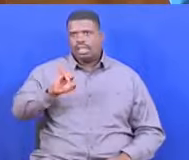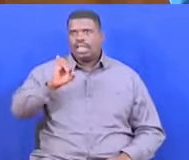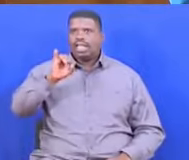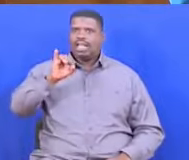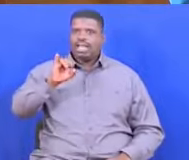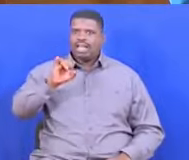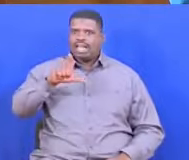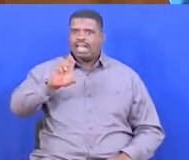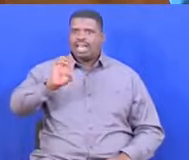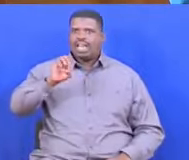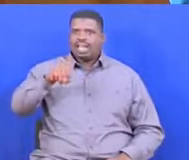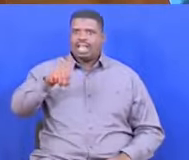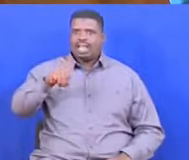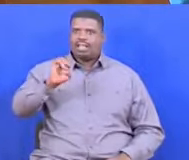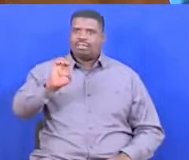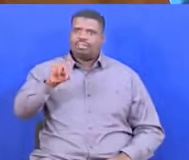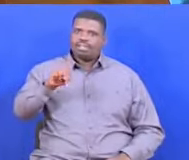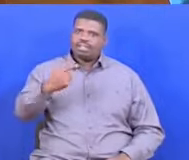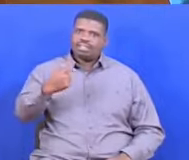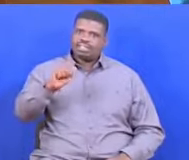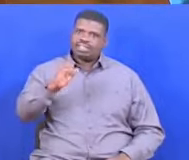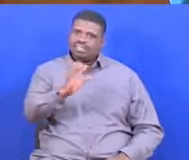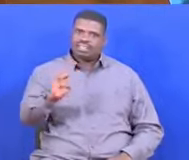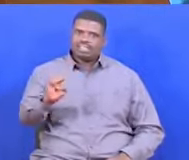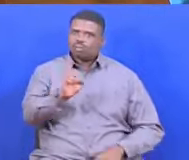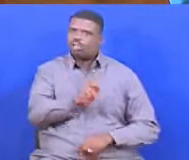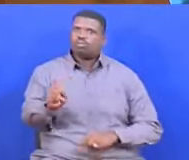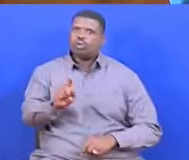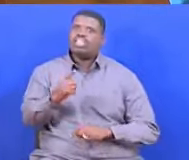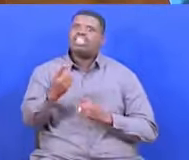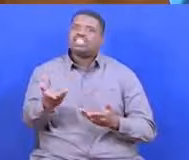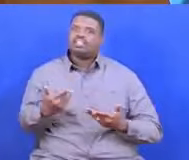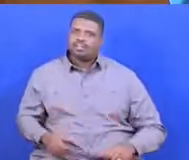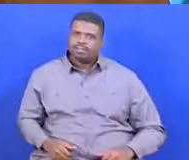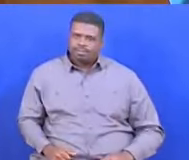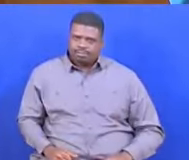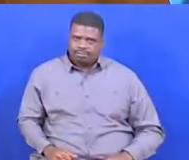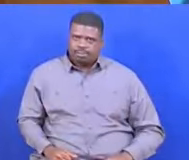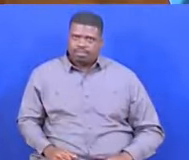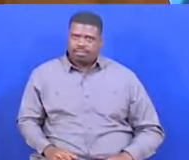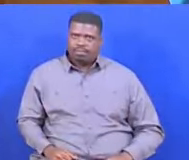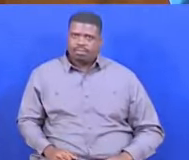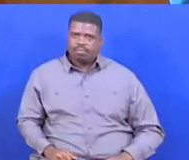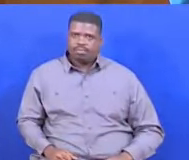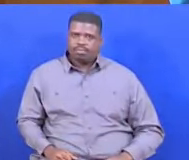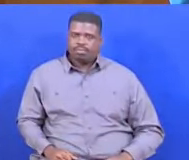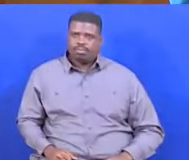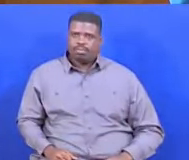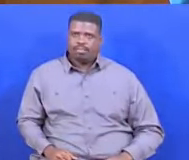ngoja atusaidie ili taarifa zetu rasmi za bunge jamani ziwe zinakaa kwa lugha.